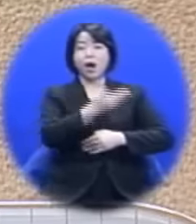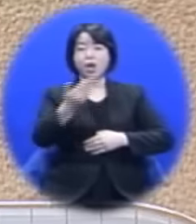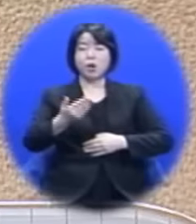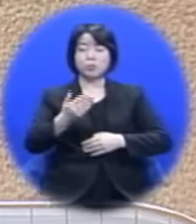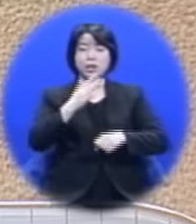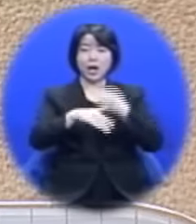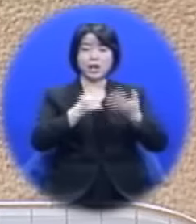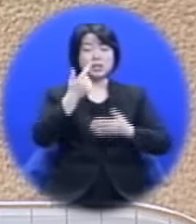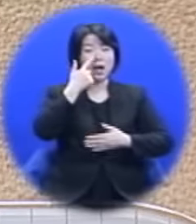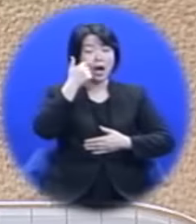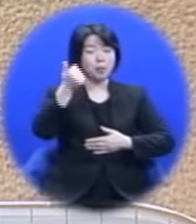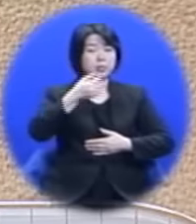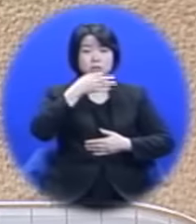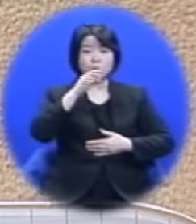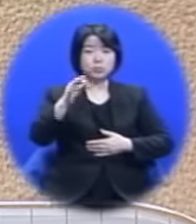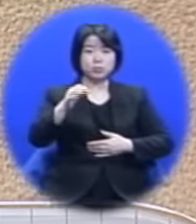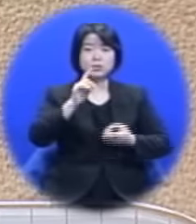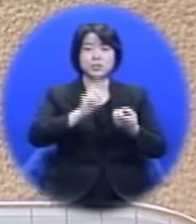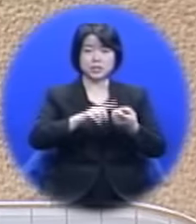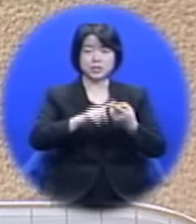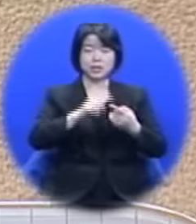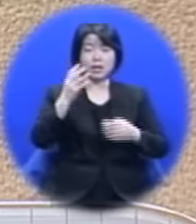부르는 것 자체가 성령님의